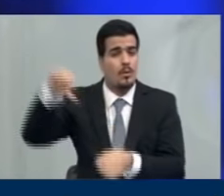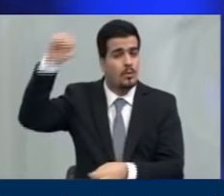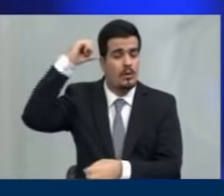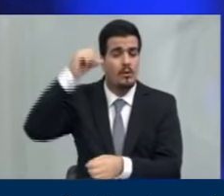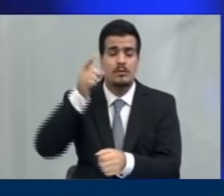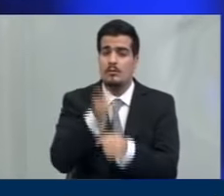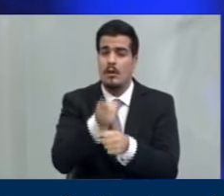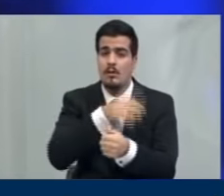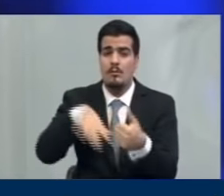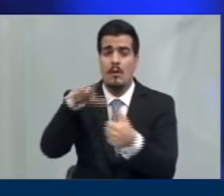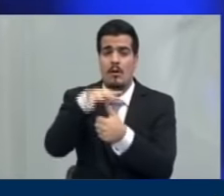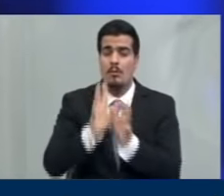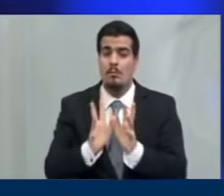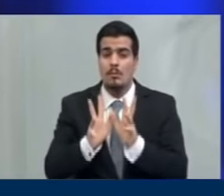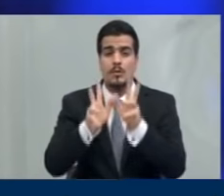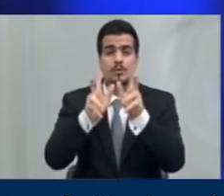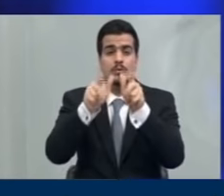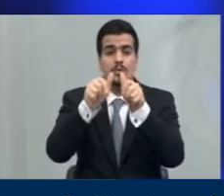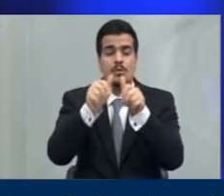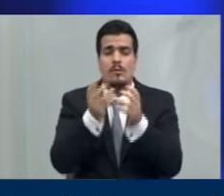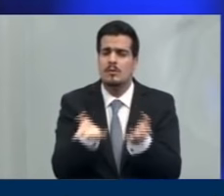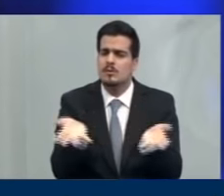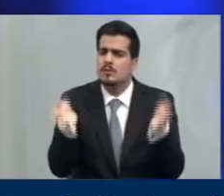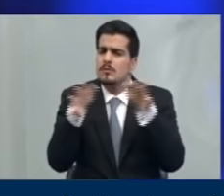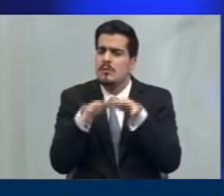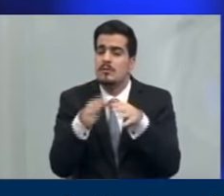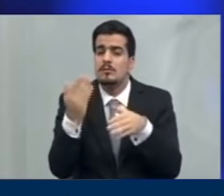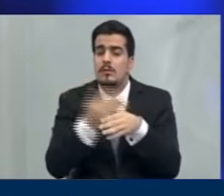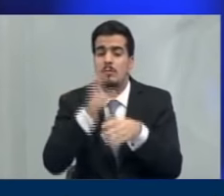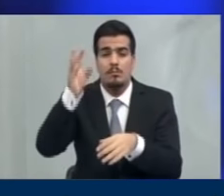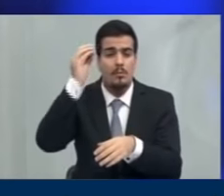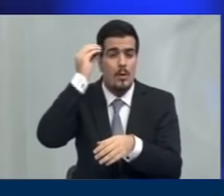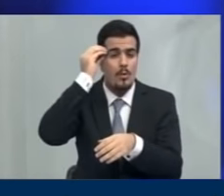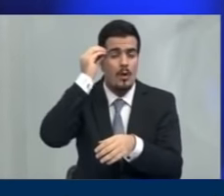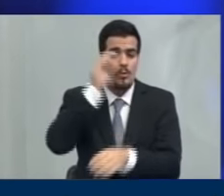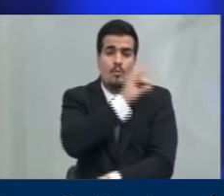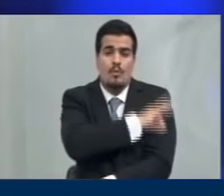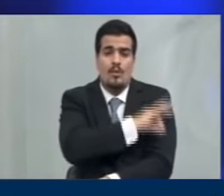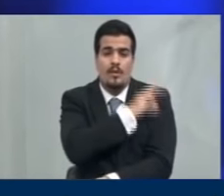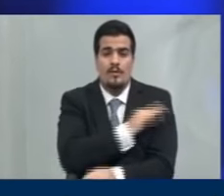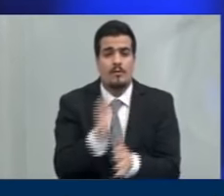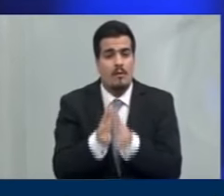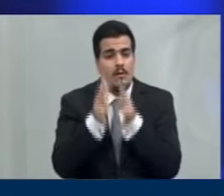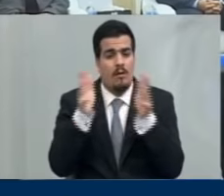العالي والبحث العلمي مشروعاً لزيادة معارف ومعلومات الموظفين.